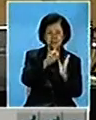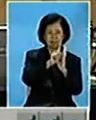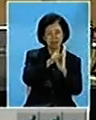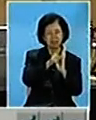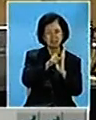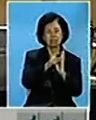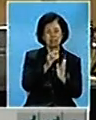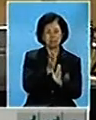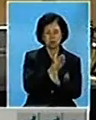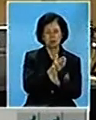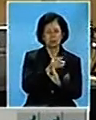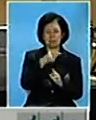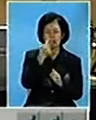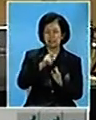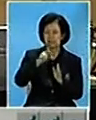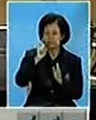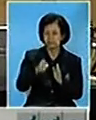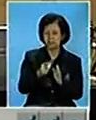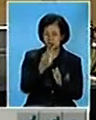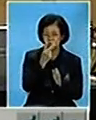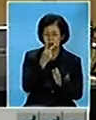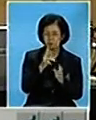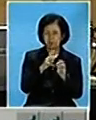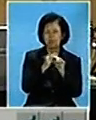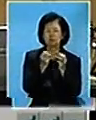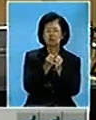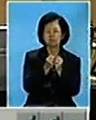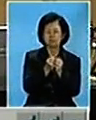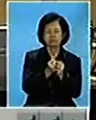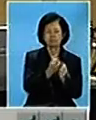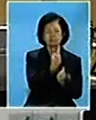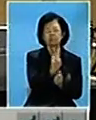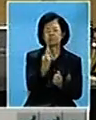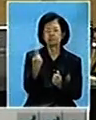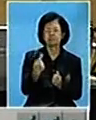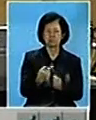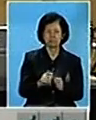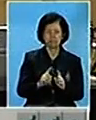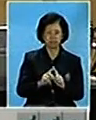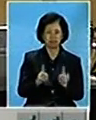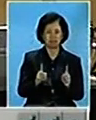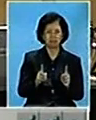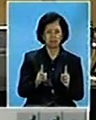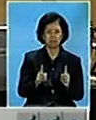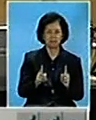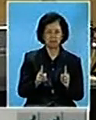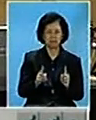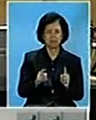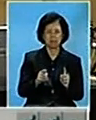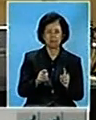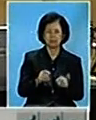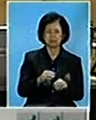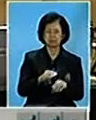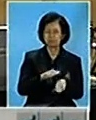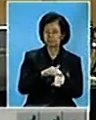ความจำเป็นนะครับผมก็จะดูตามความเหมาะสมแต่ละท่านแต่ละท่านไปแต่ผมจะไม่ทักท้วงท่านนะครับ